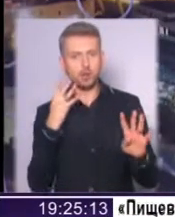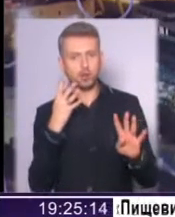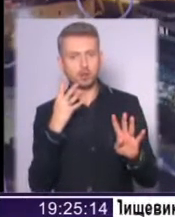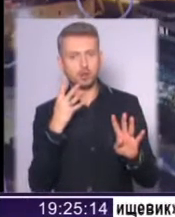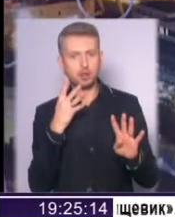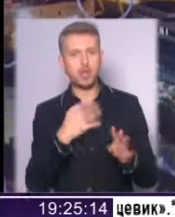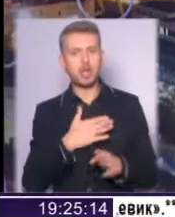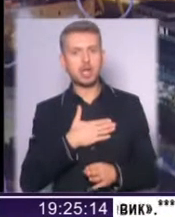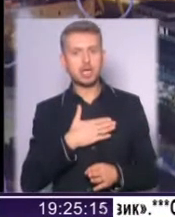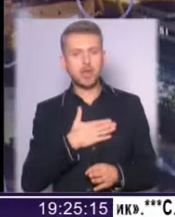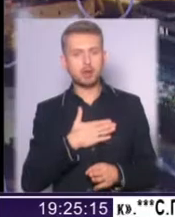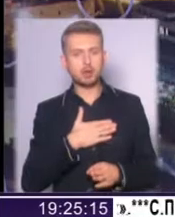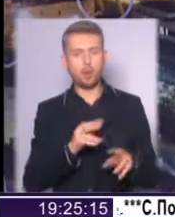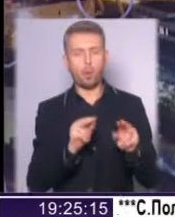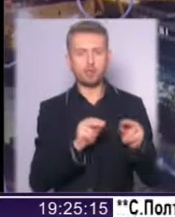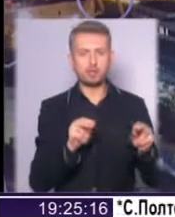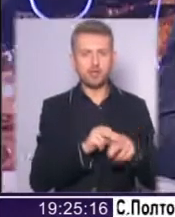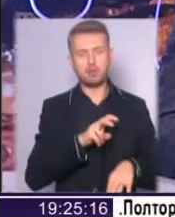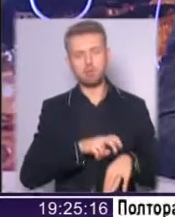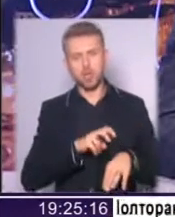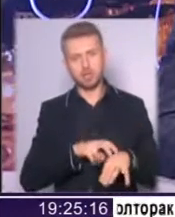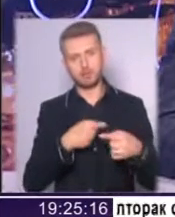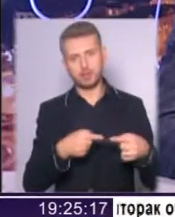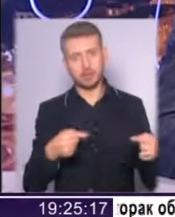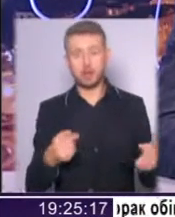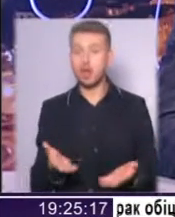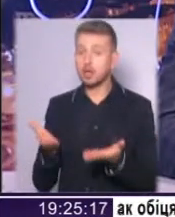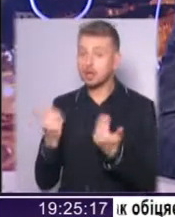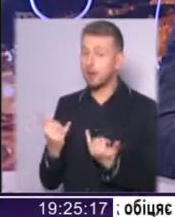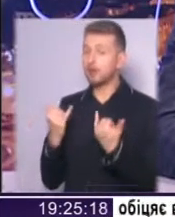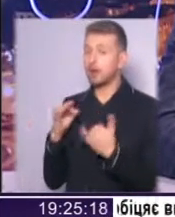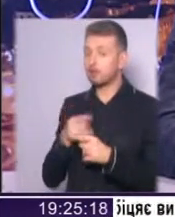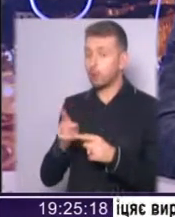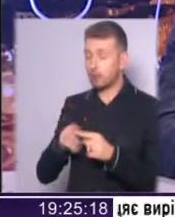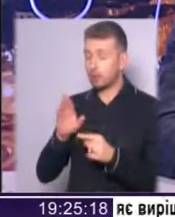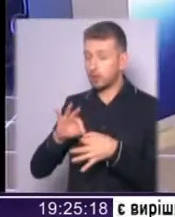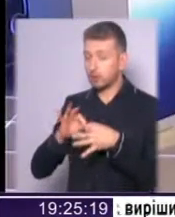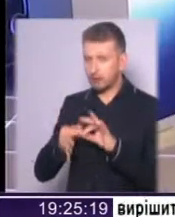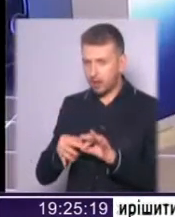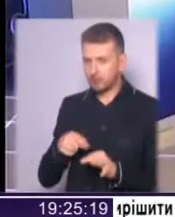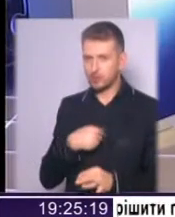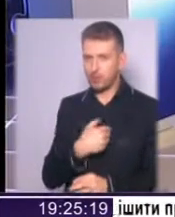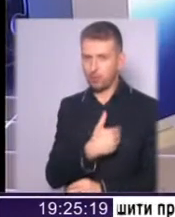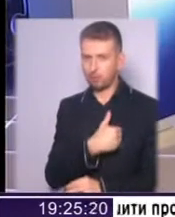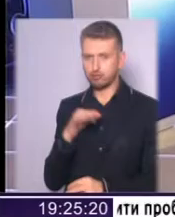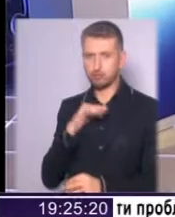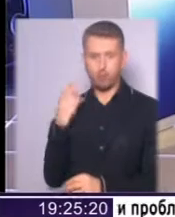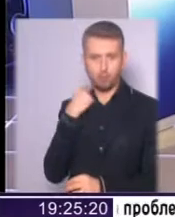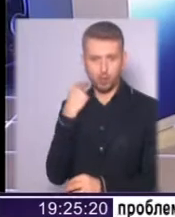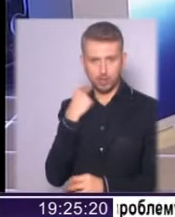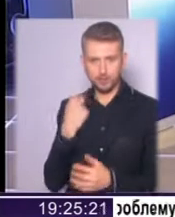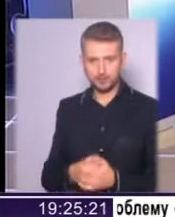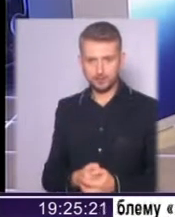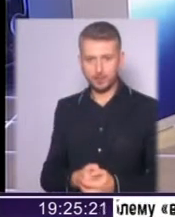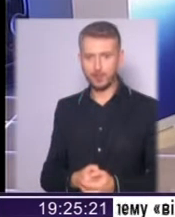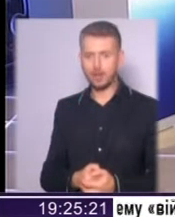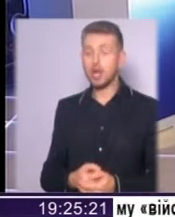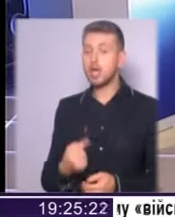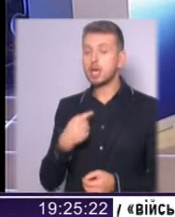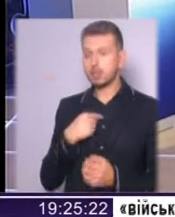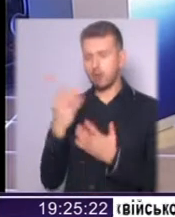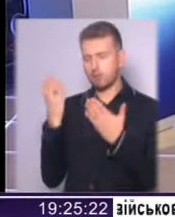велике соціально-економічне потрясіння. Цей бюджет, він повністю є антисоціальний. Якщо говорити по цифрах, він